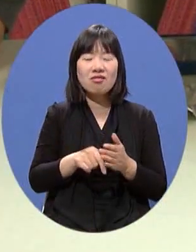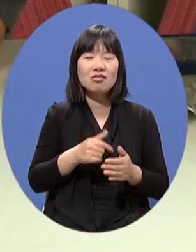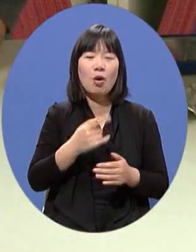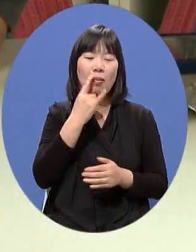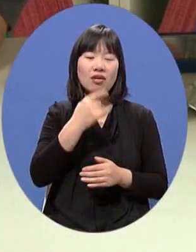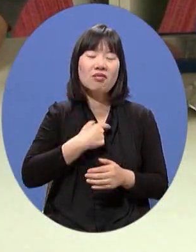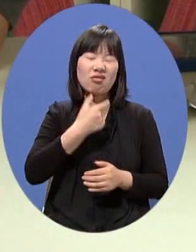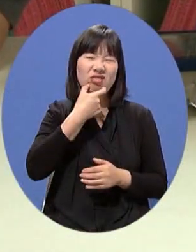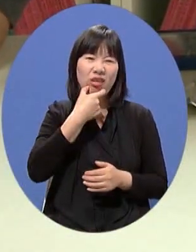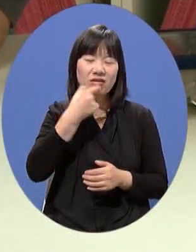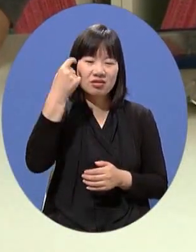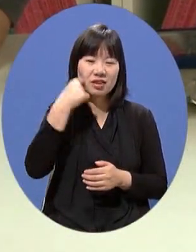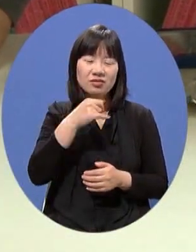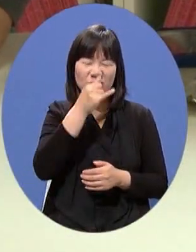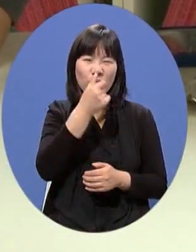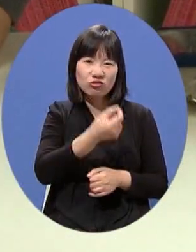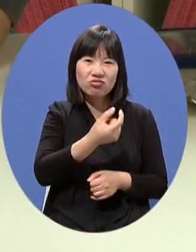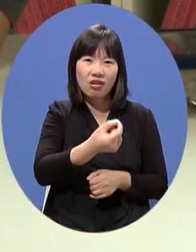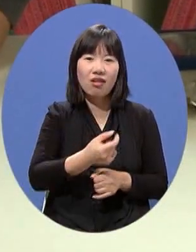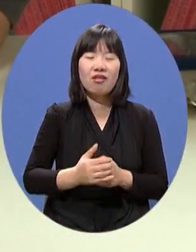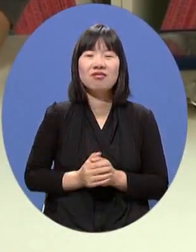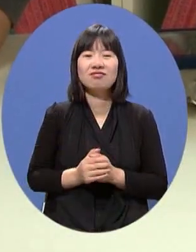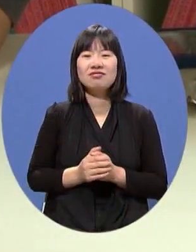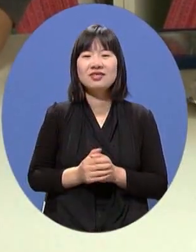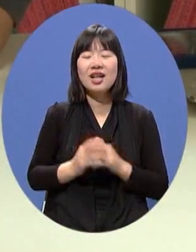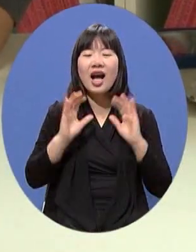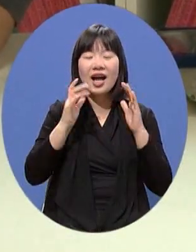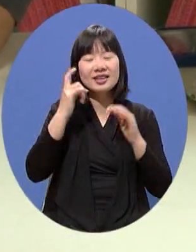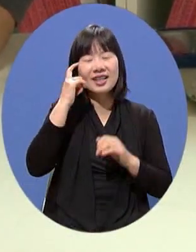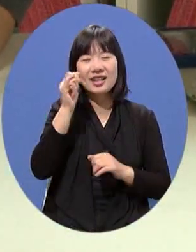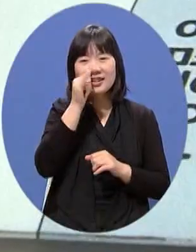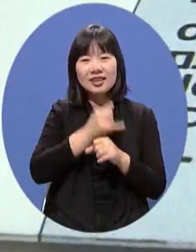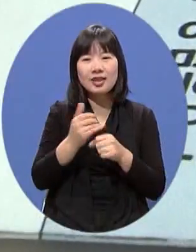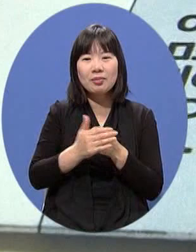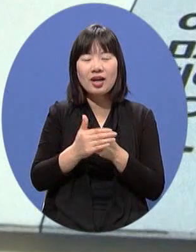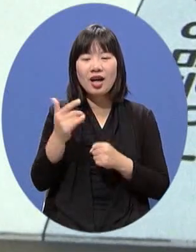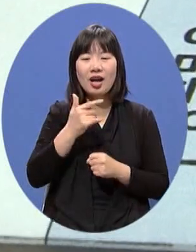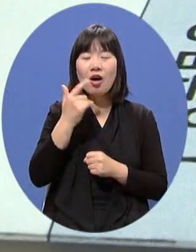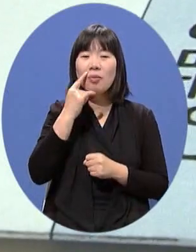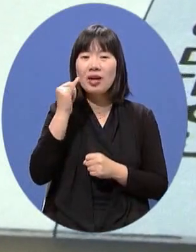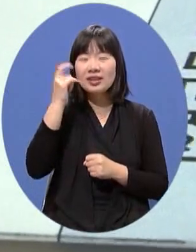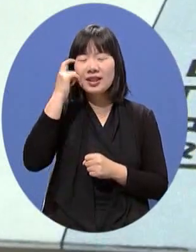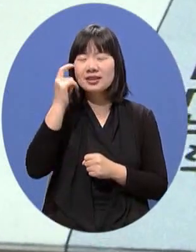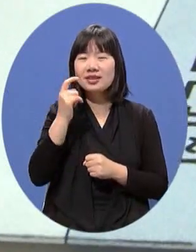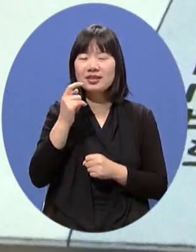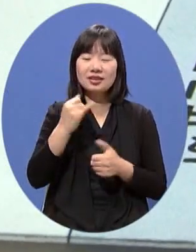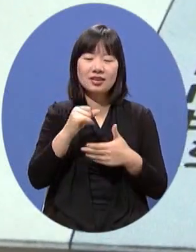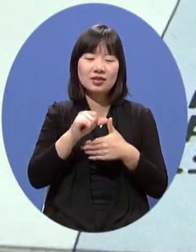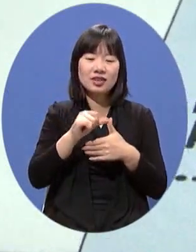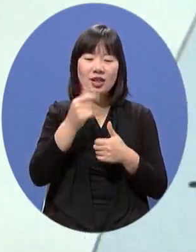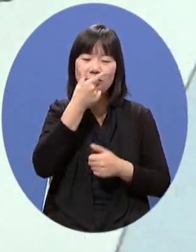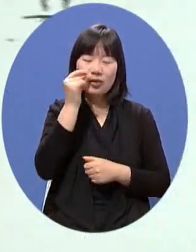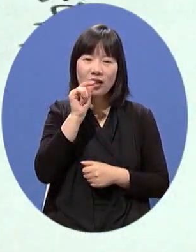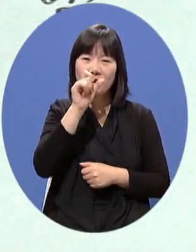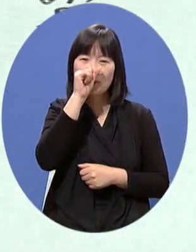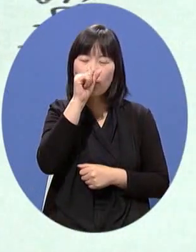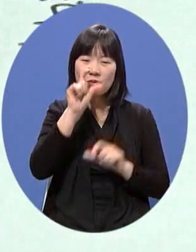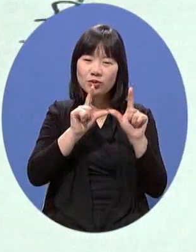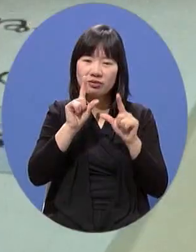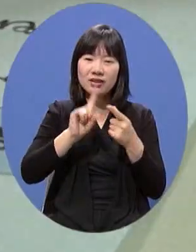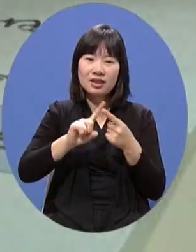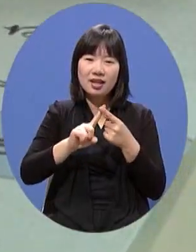아이의 생각을 들어봤으니 이제는 엄마가 생각하는 서진이의 좋은 점과 부족한 점을 적어봅니다.